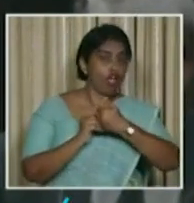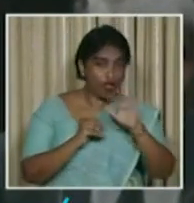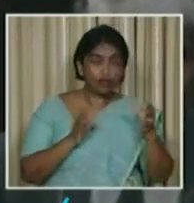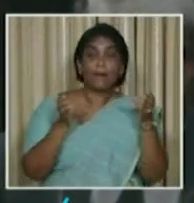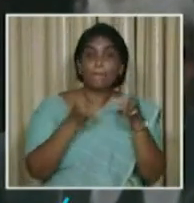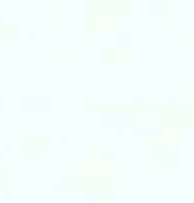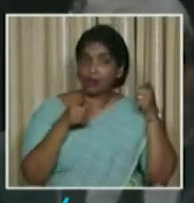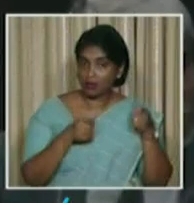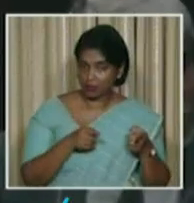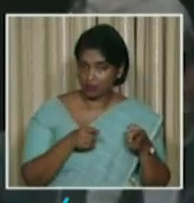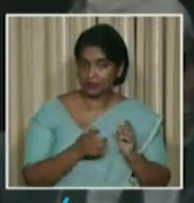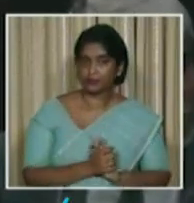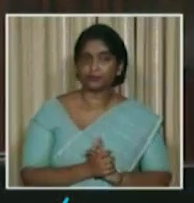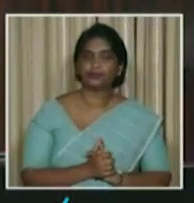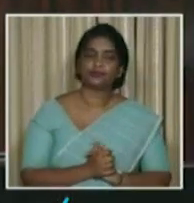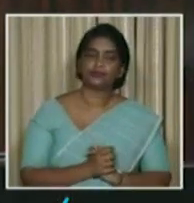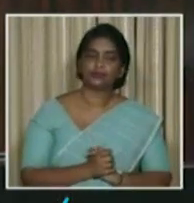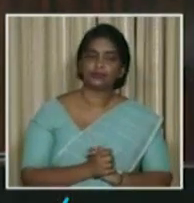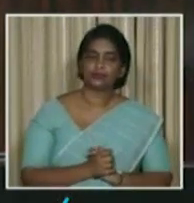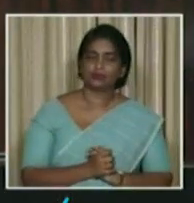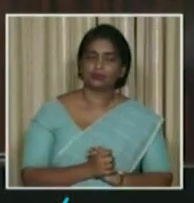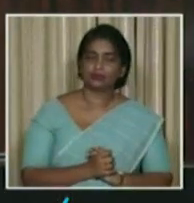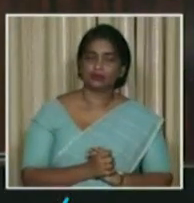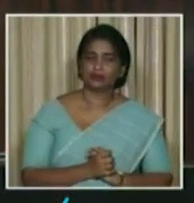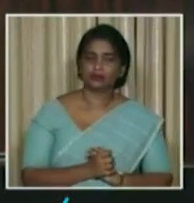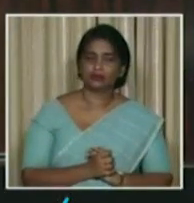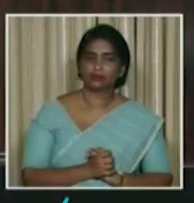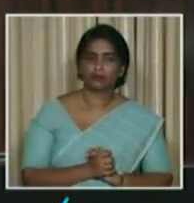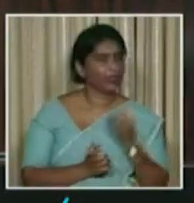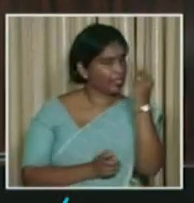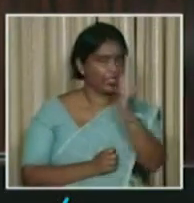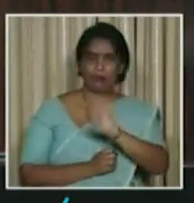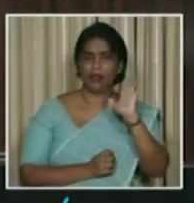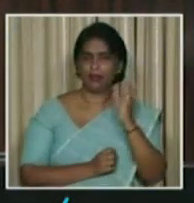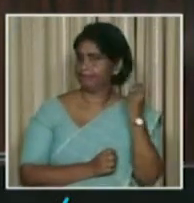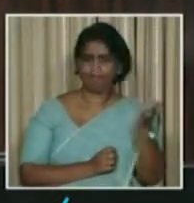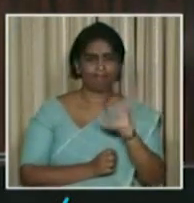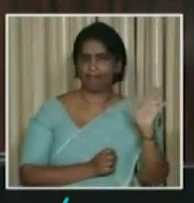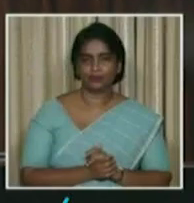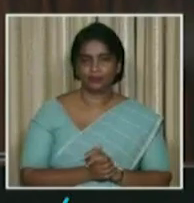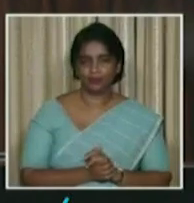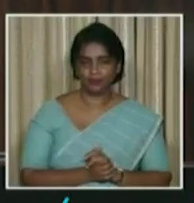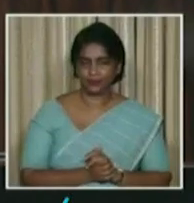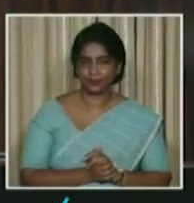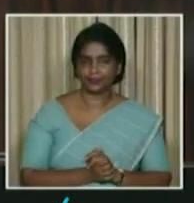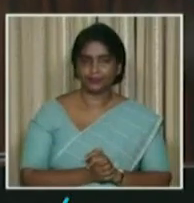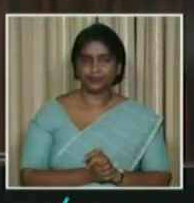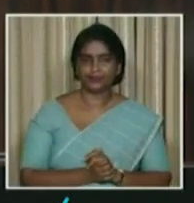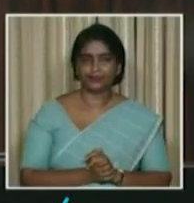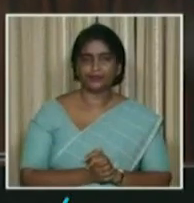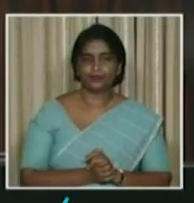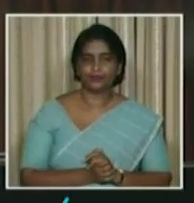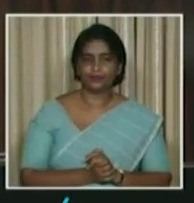පක්ෂ අභ්‍යන්තර ප්‍රශ්නය. ඒකමනේ එක දෙන්නෙම නැහැ. දෙන්නෙම නැහැ කතා කරන්න එපා. ඔව්.